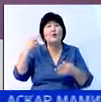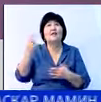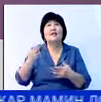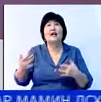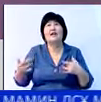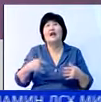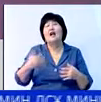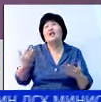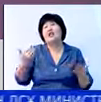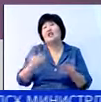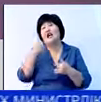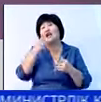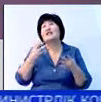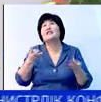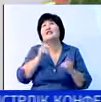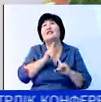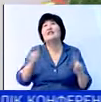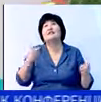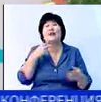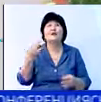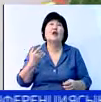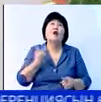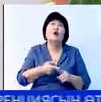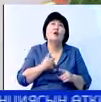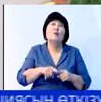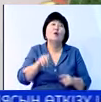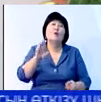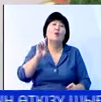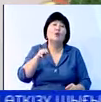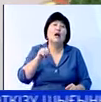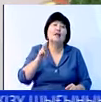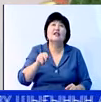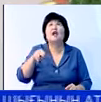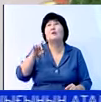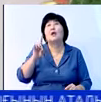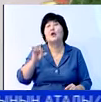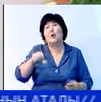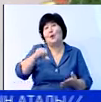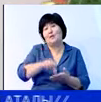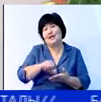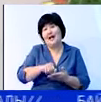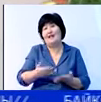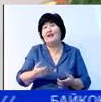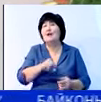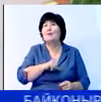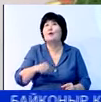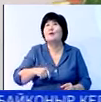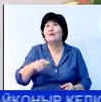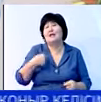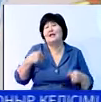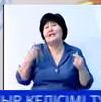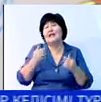жаңа жылдық дефиленің көркін қыздырды. Бұл персонаж Буратинодағы персонажы, бұл персонаж өзіме